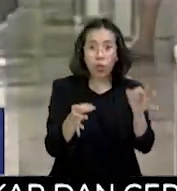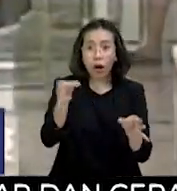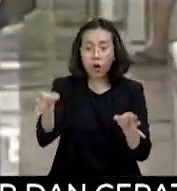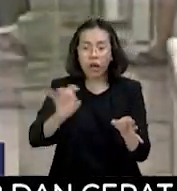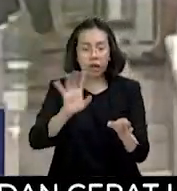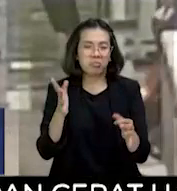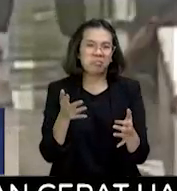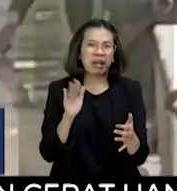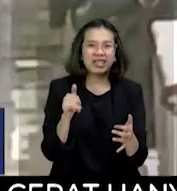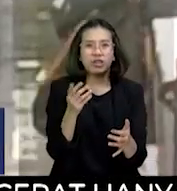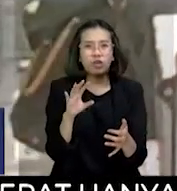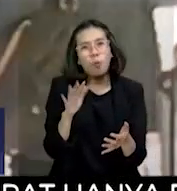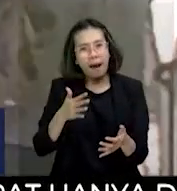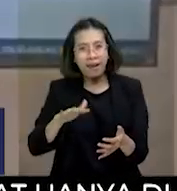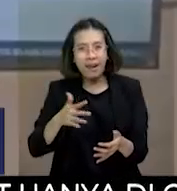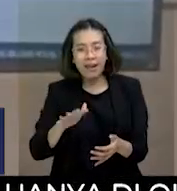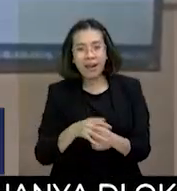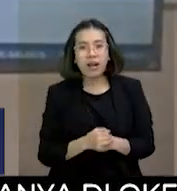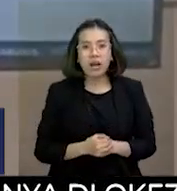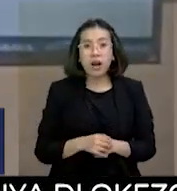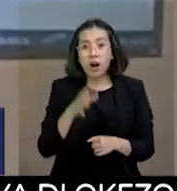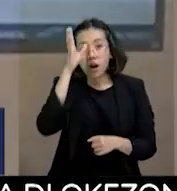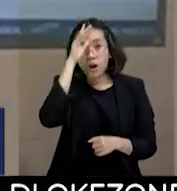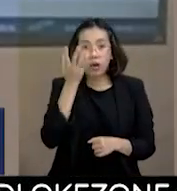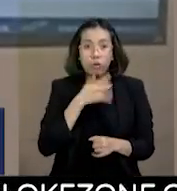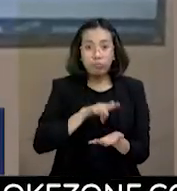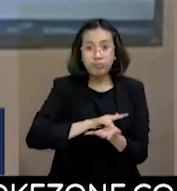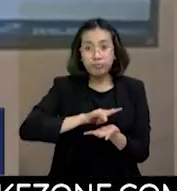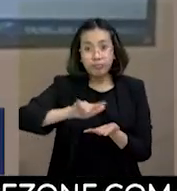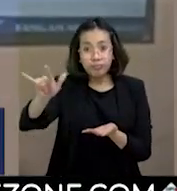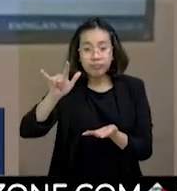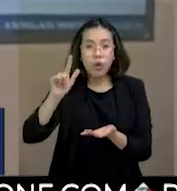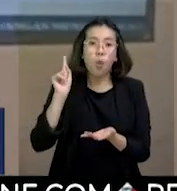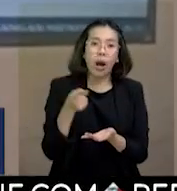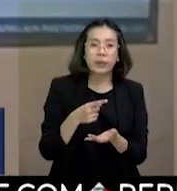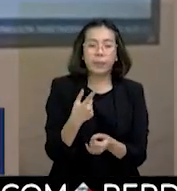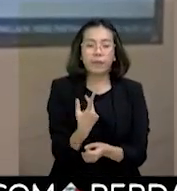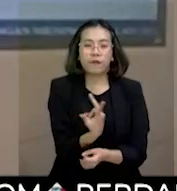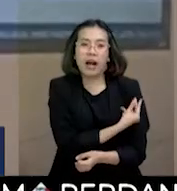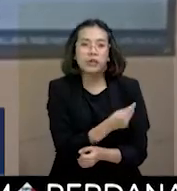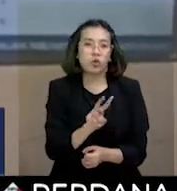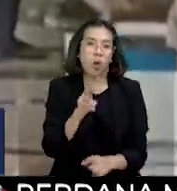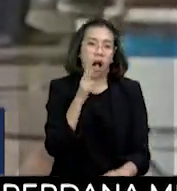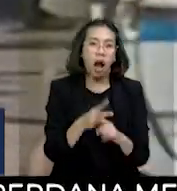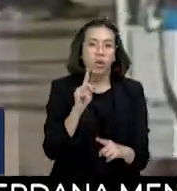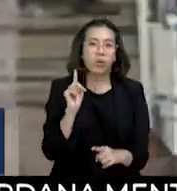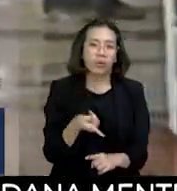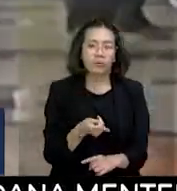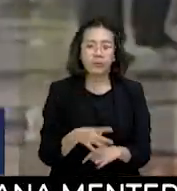Terkait aturan baru penerbangan domestik, seluruh calon penumpang yang akan terbang melalui Bandara Juanda wajib menunjukkan surat vaksin dosis